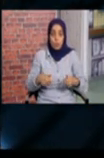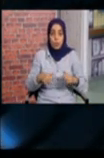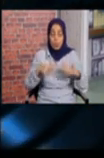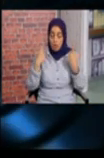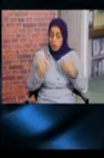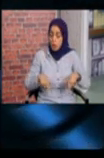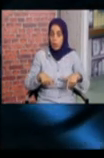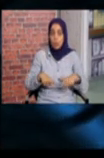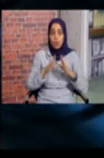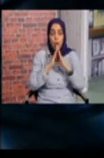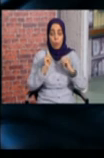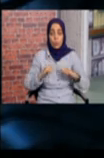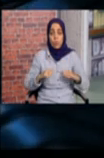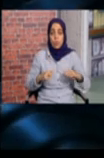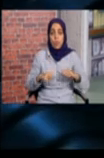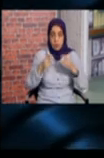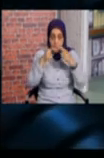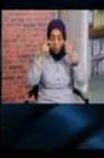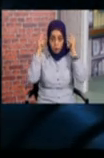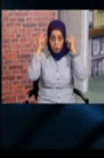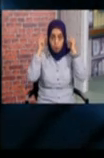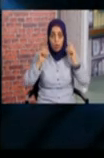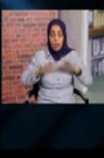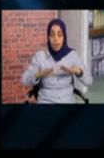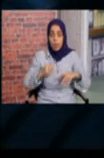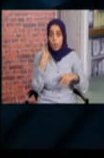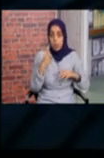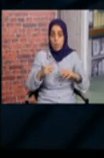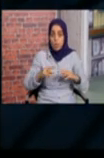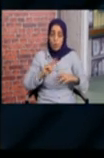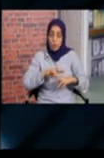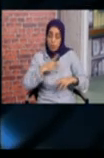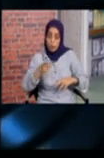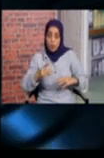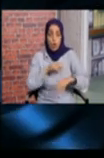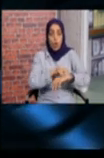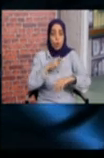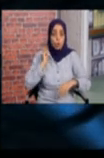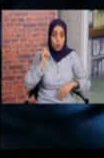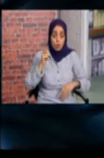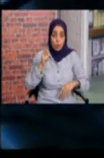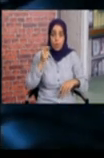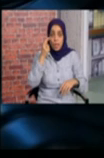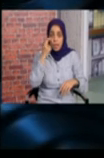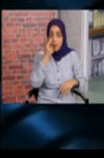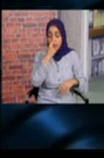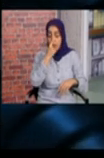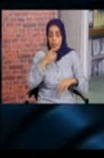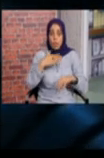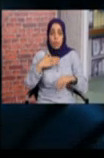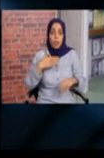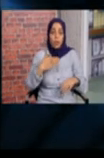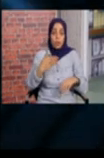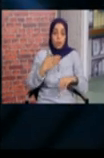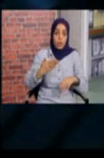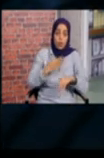المواطنين اللي بيكونوا محتاجين للنظارة. الحاجة الوحيدة اللي بيتم تحويل المستشفى هي العمليات والتدخلات الجراحية اللي